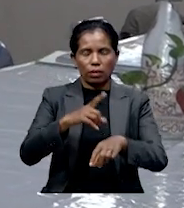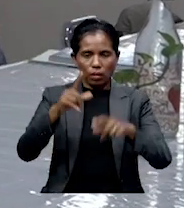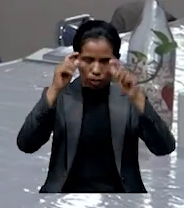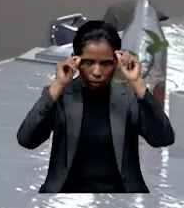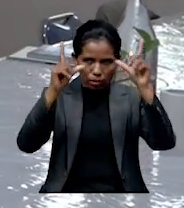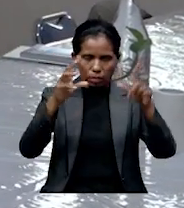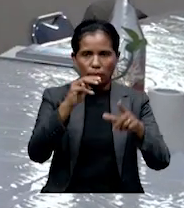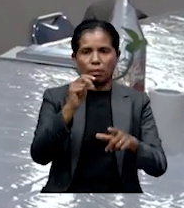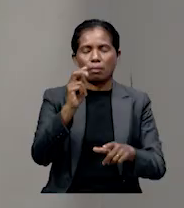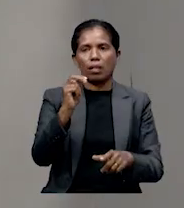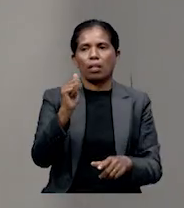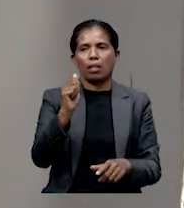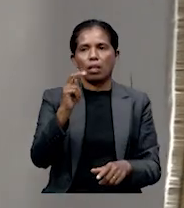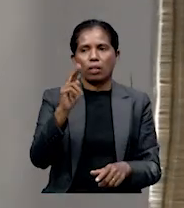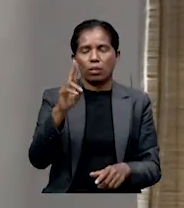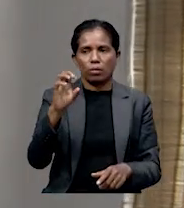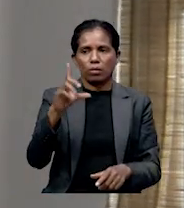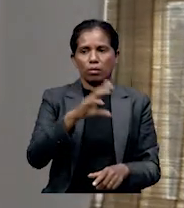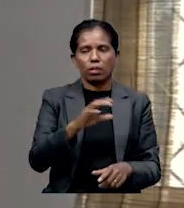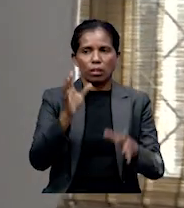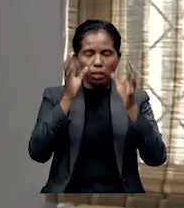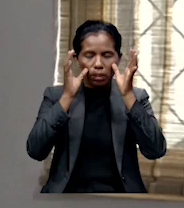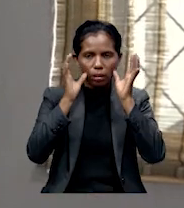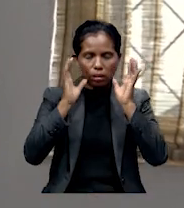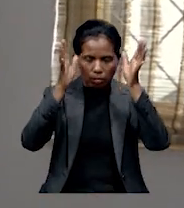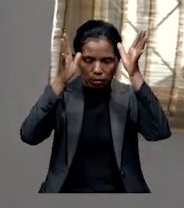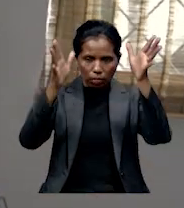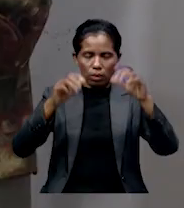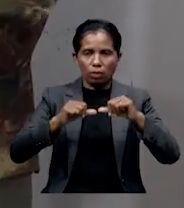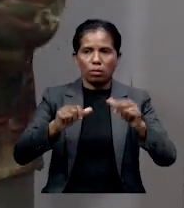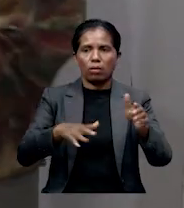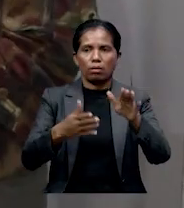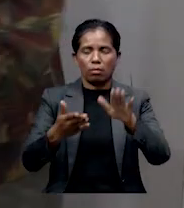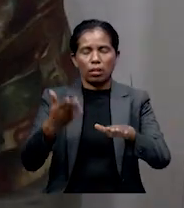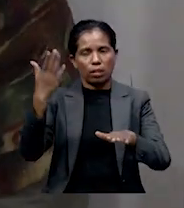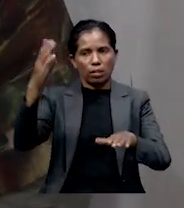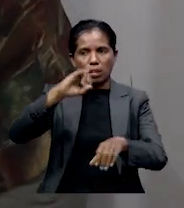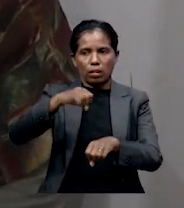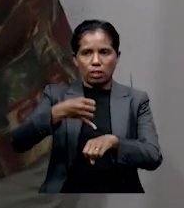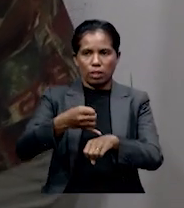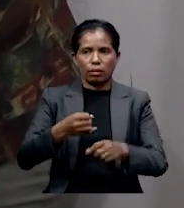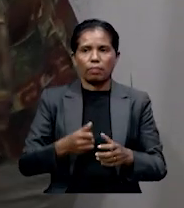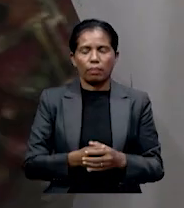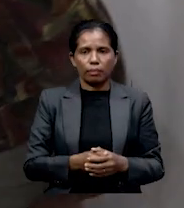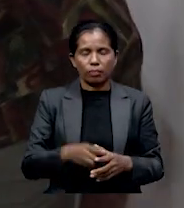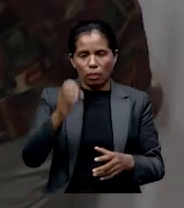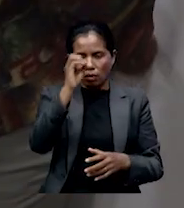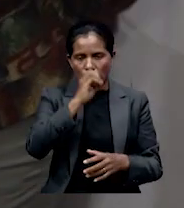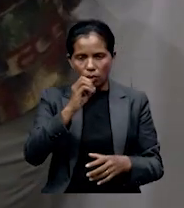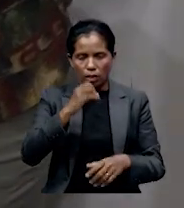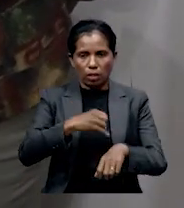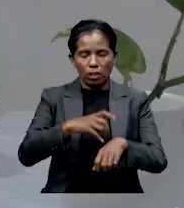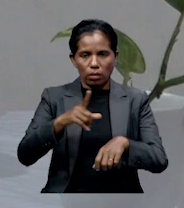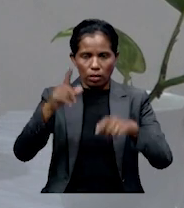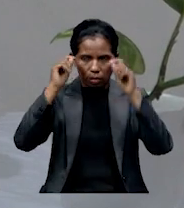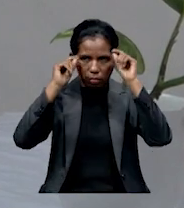Leste Manuel Mendes Teten sira tristi hobi rusa nebe kontinua mate iha Ilya Jaco. Conservação Internacional